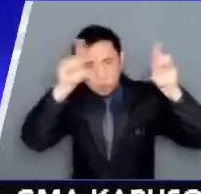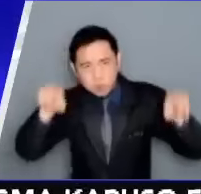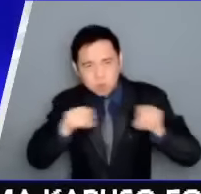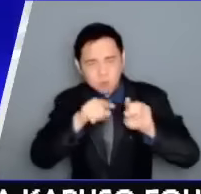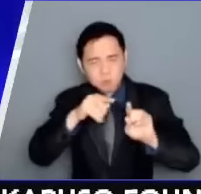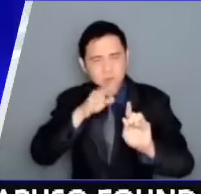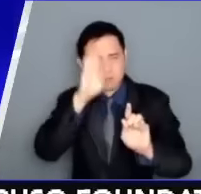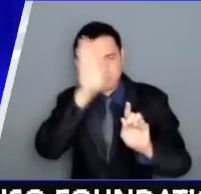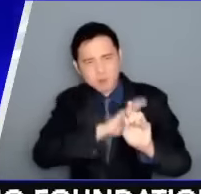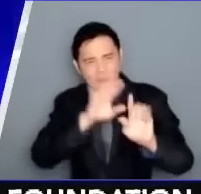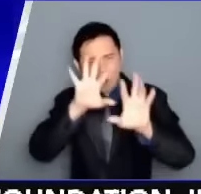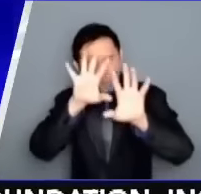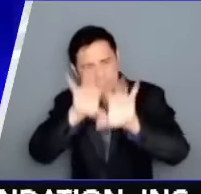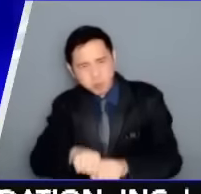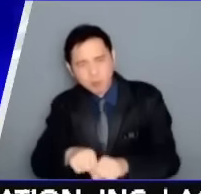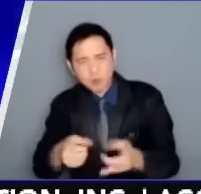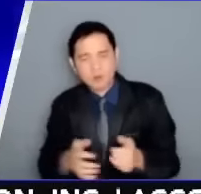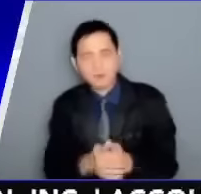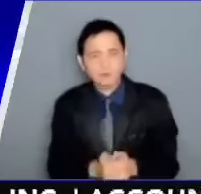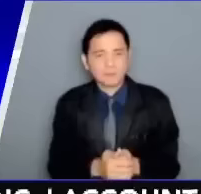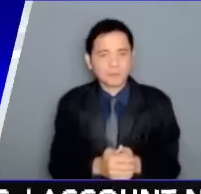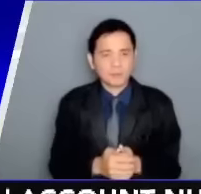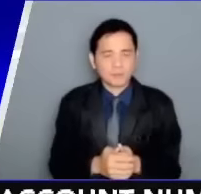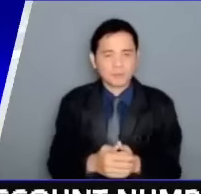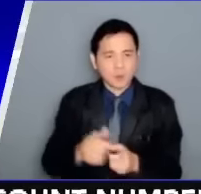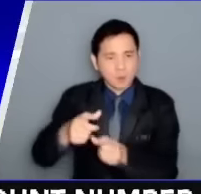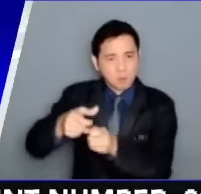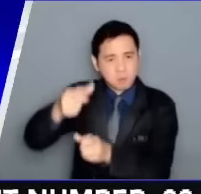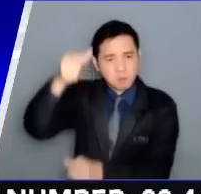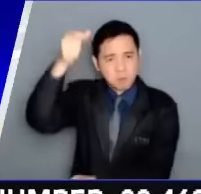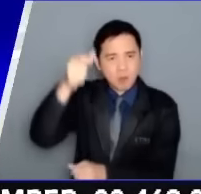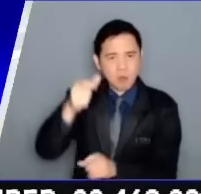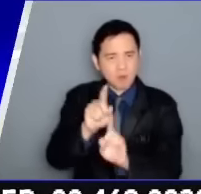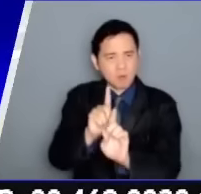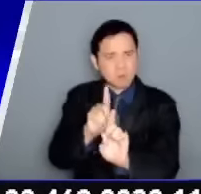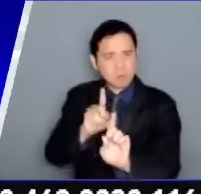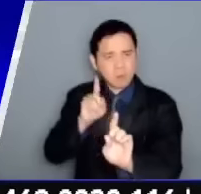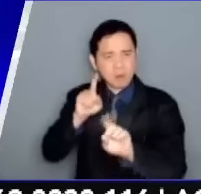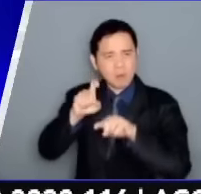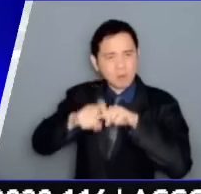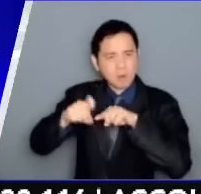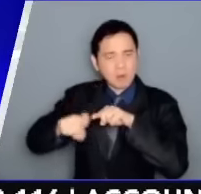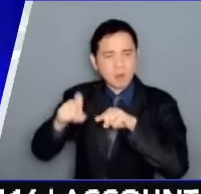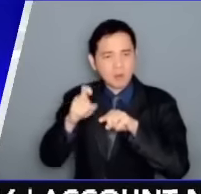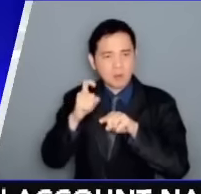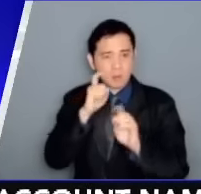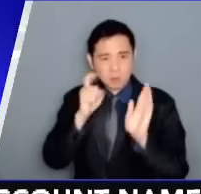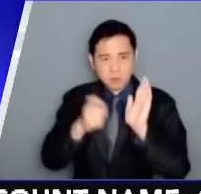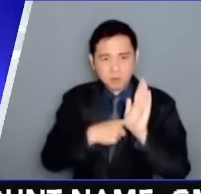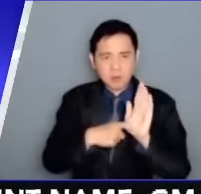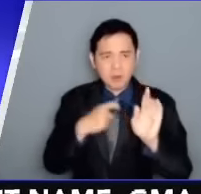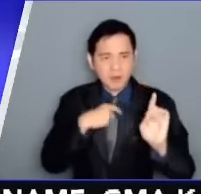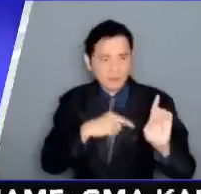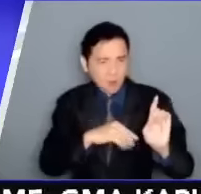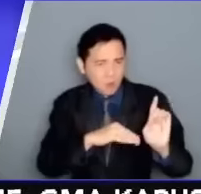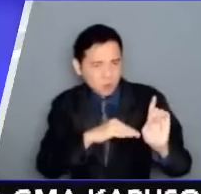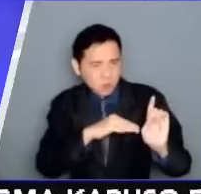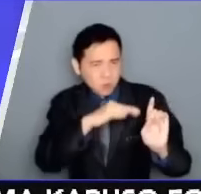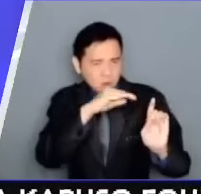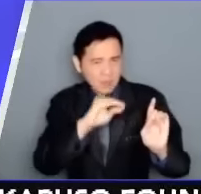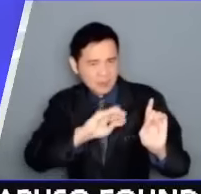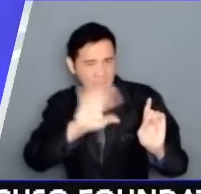ung poste dito makikita mo talaga ung markings na umabot sa ikalawang palapag Lampas tao ung taas ng tubig at abala naman